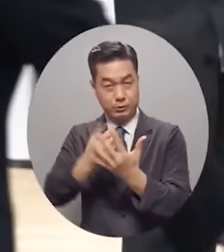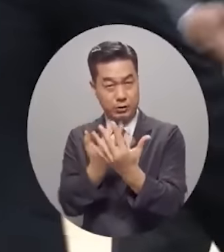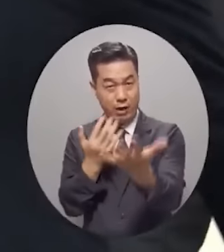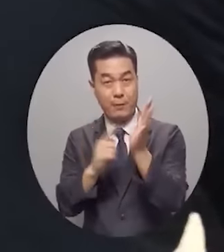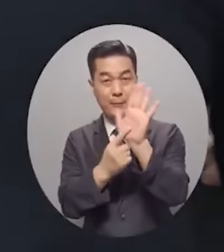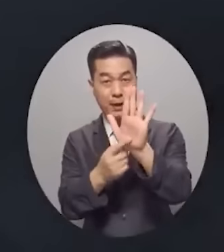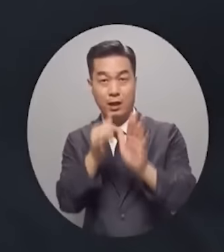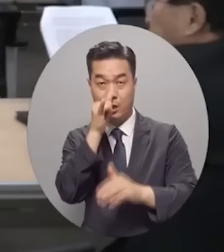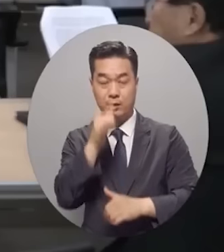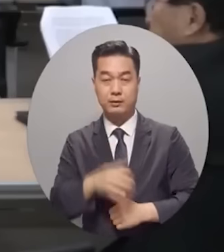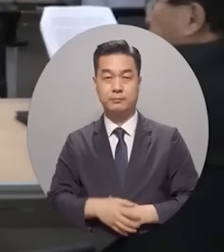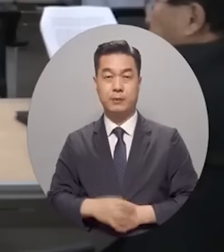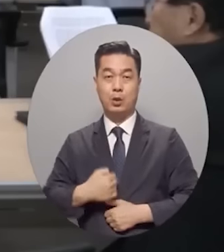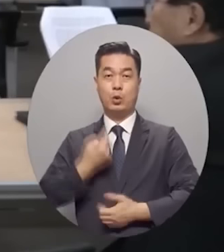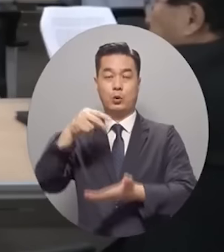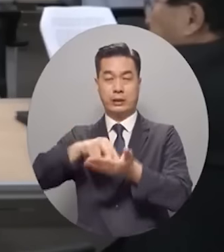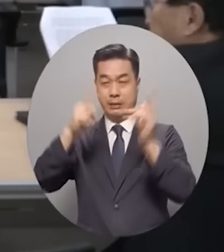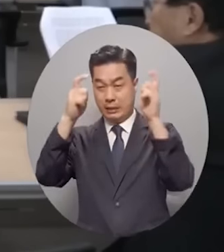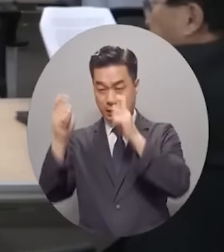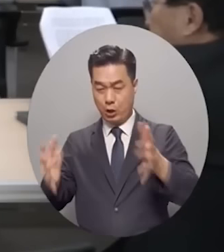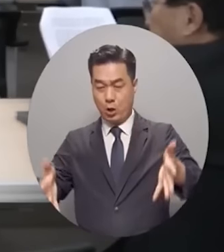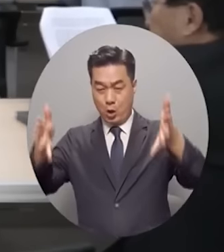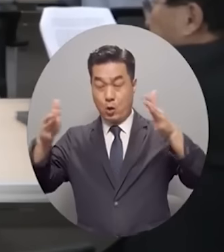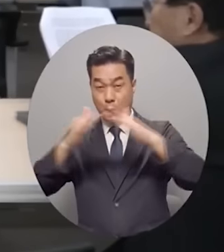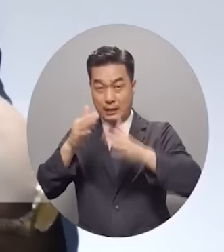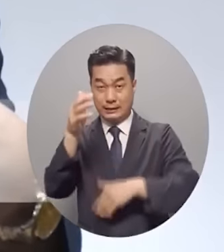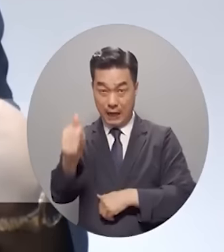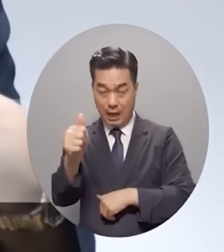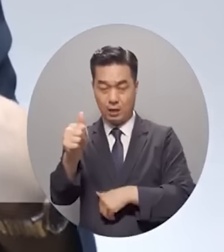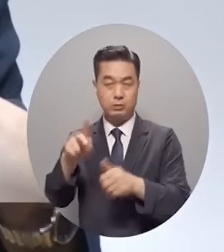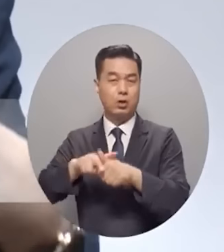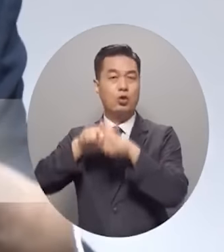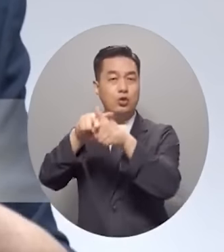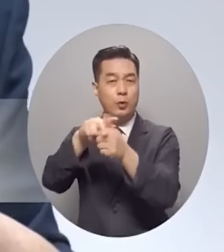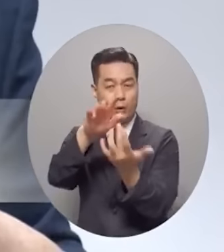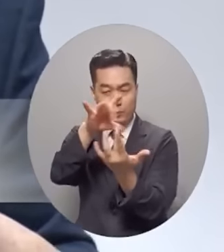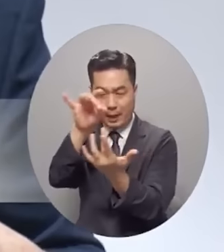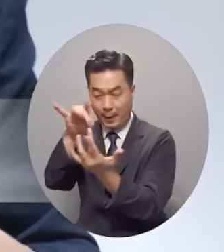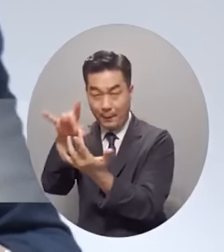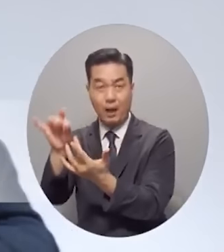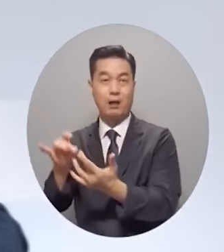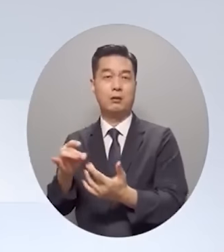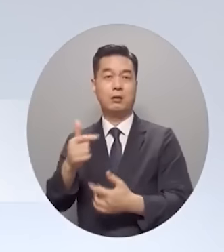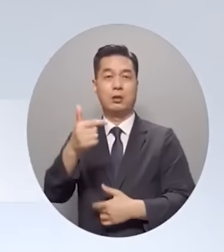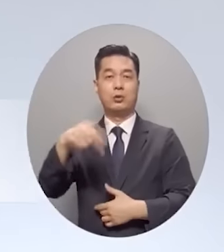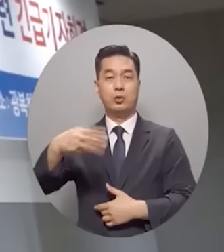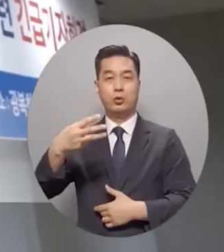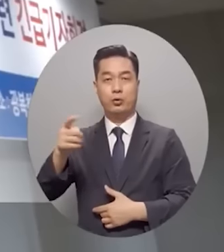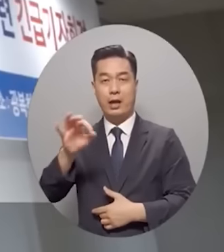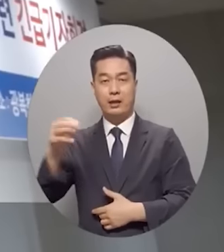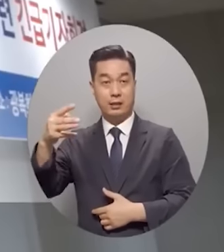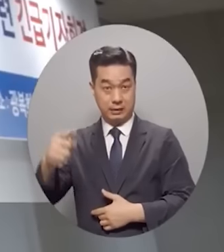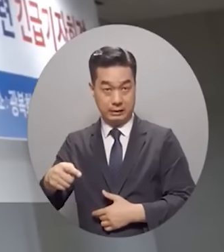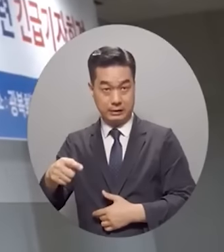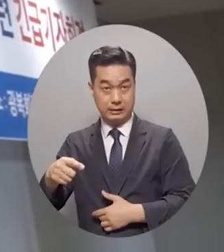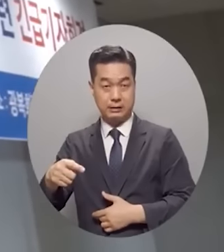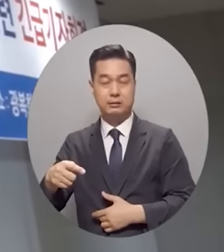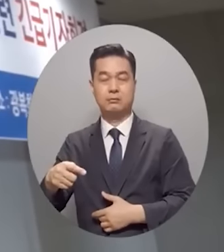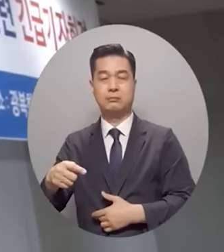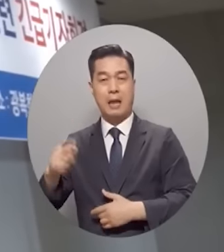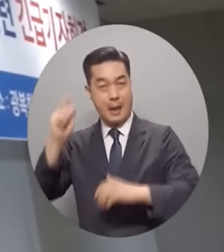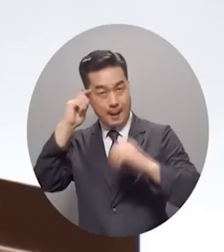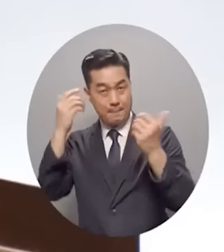열었습니다 독립기념관 관장 후보 선발과정에서 일식 호하는 이른바 뉴라이트 인사들이 유력 후보로